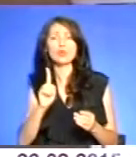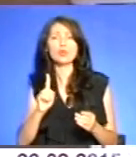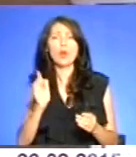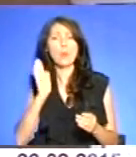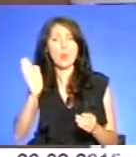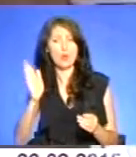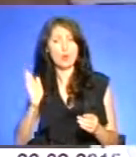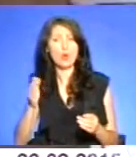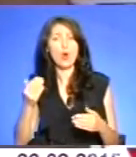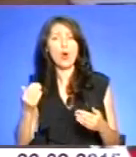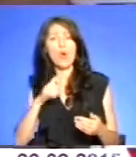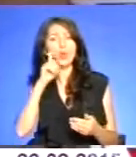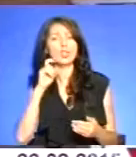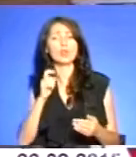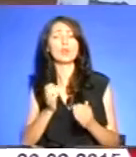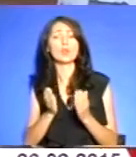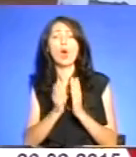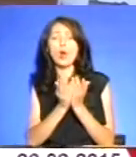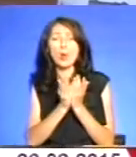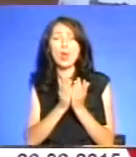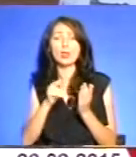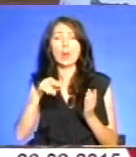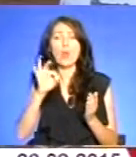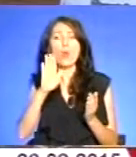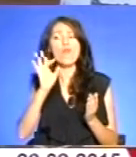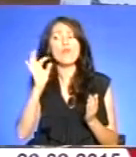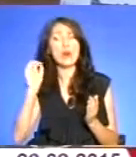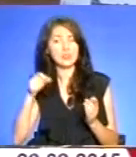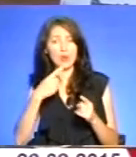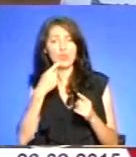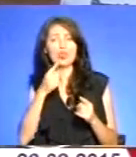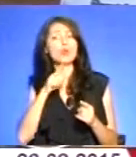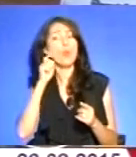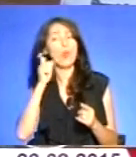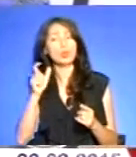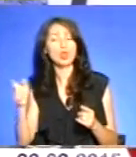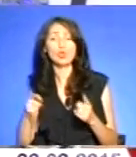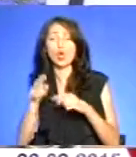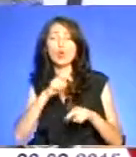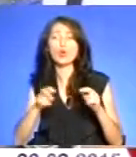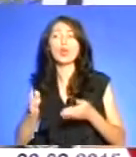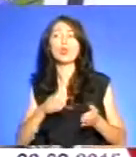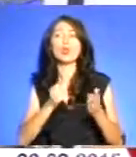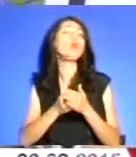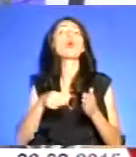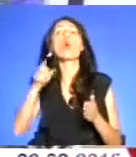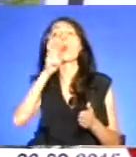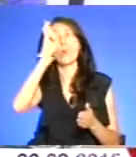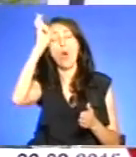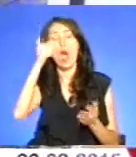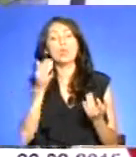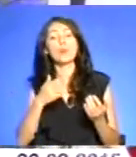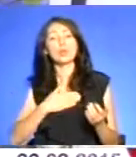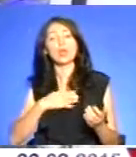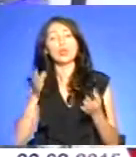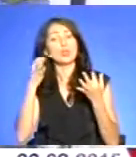У романі «Повернення» йдеться про те, що молодь шукає дорогу до Бога, розповідає автор. А ще про нашу незалежну державу, її минуле і